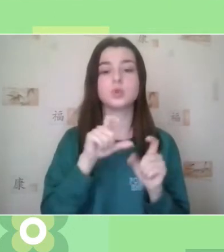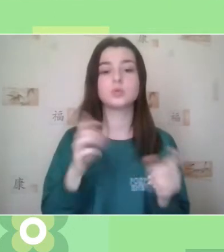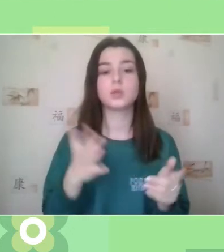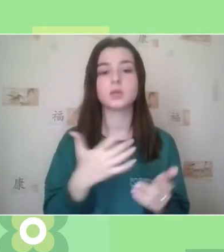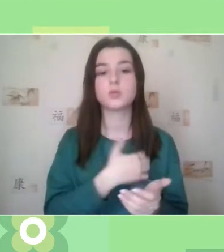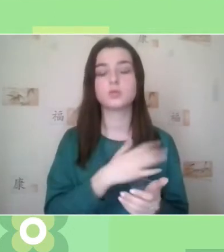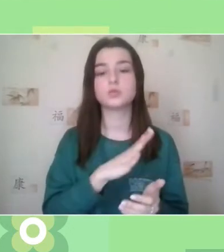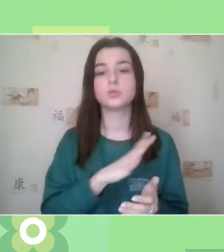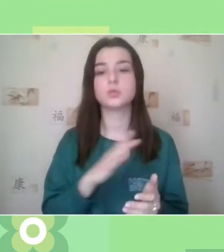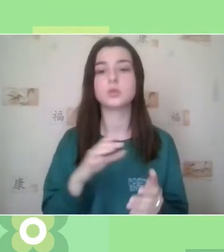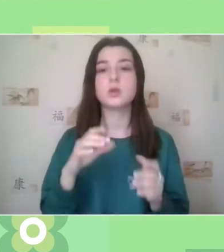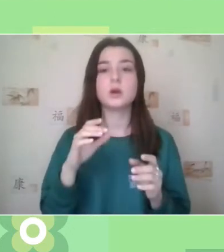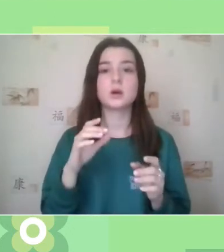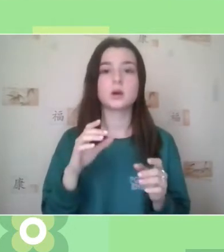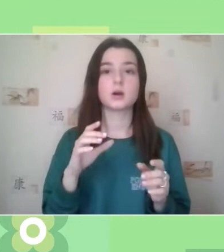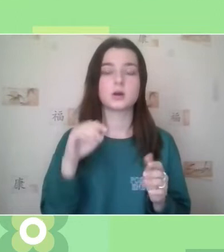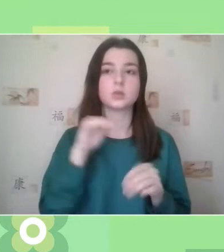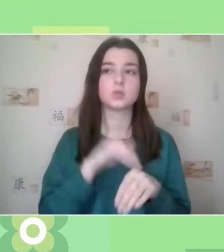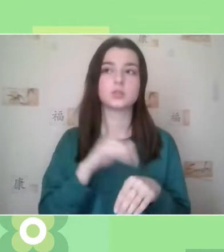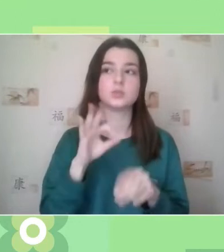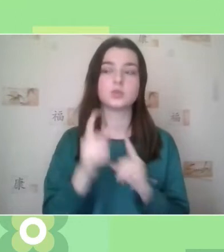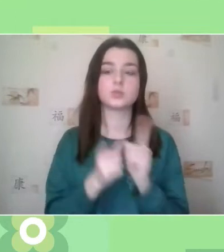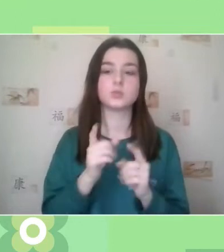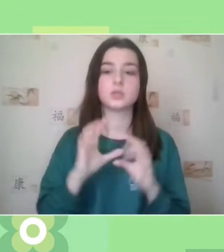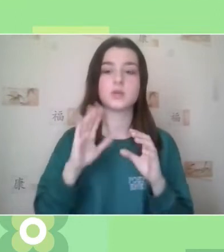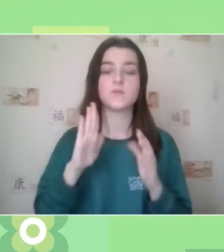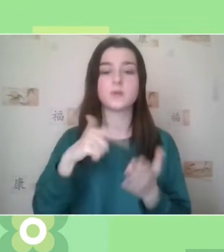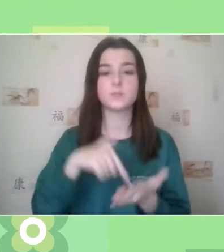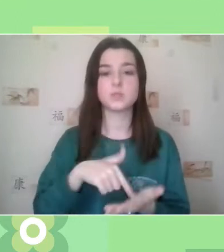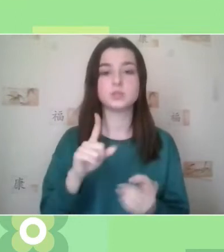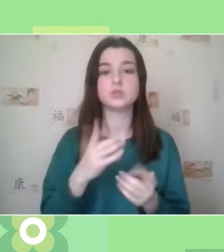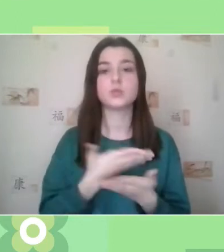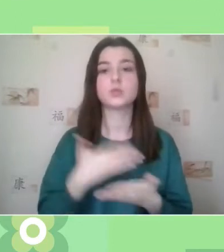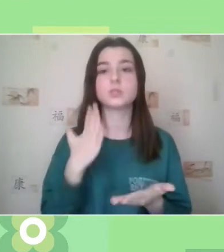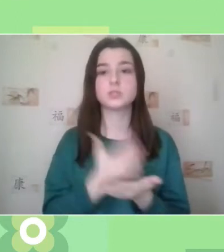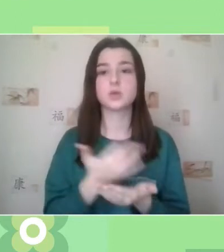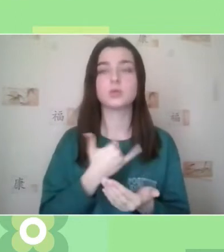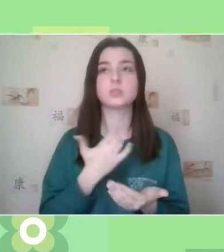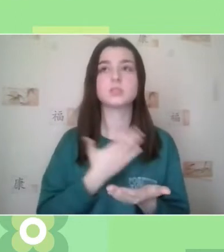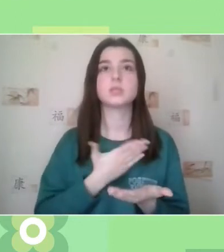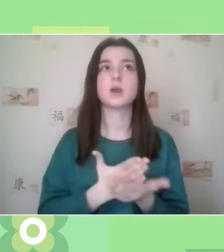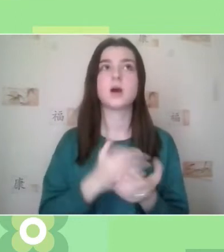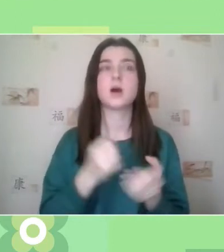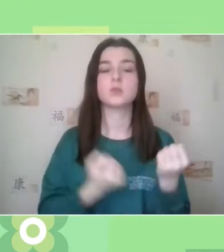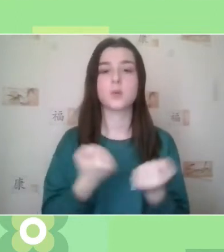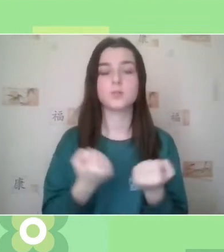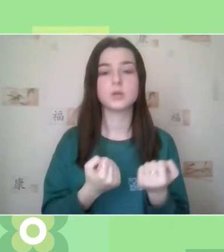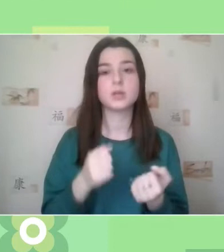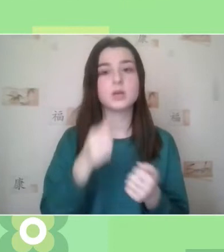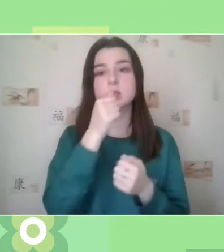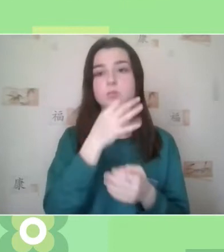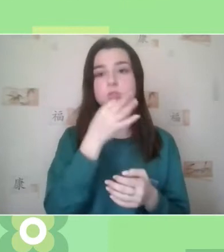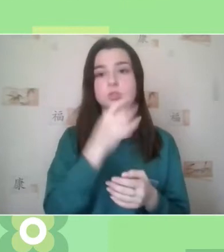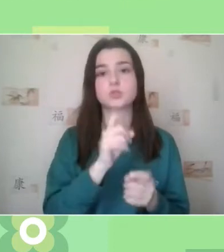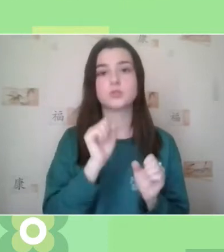соціальних змін у місті, ми будемо робити захід. Що у нас, у нашої команди в центрі є? У нас є автомобіль, навіть я можу сказати, що ми кілька